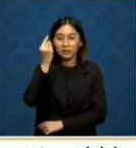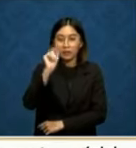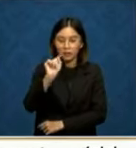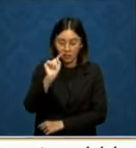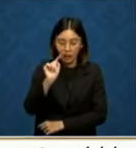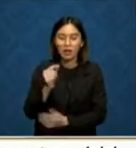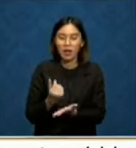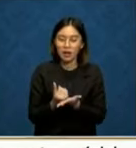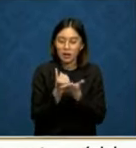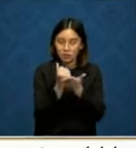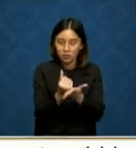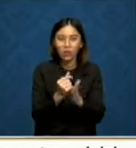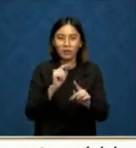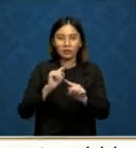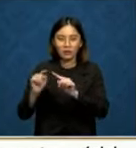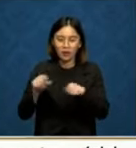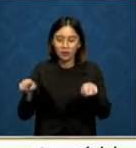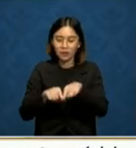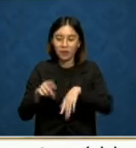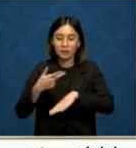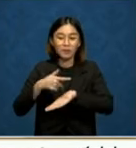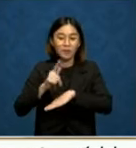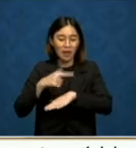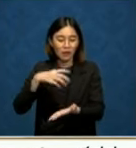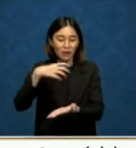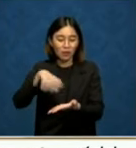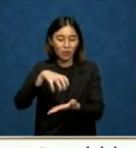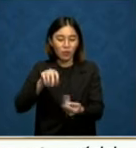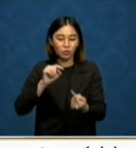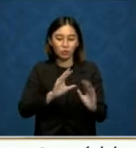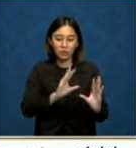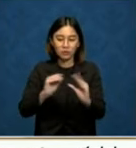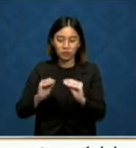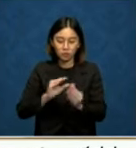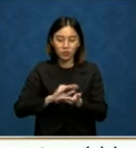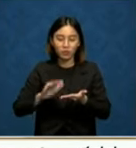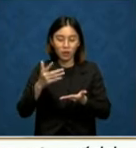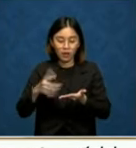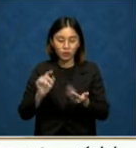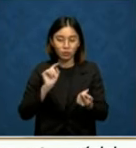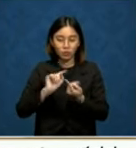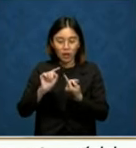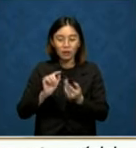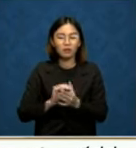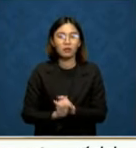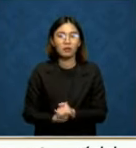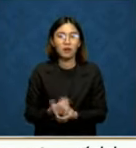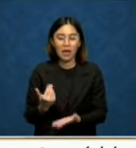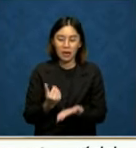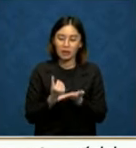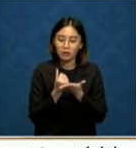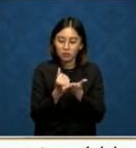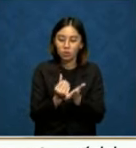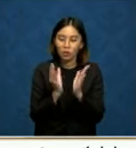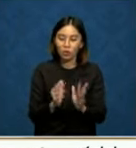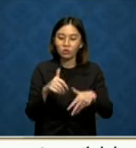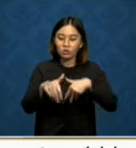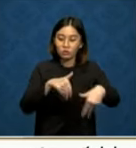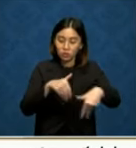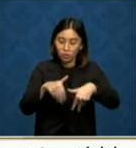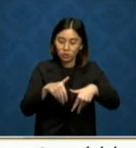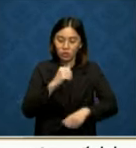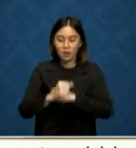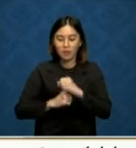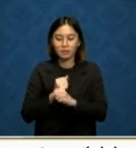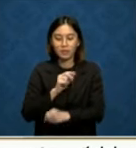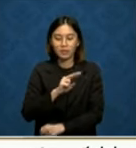อนเราได้ชวยเหลออย่างที่ท่านประทานได้เรีนกับที่ประชุมไปนะคะว่าเราได้ช่วยผู้บรโภคะก็ใ